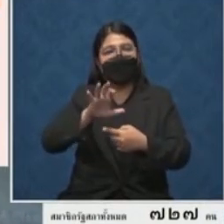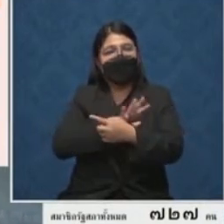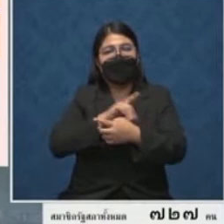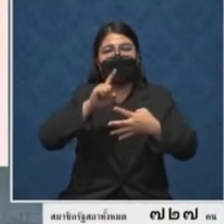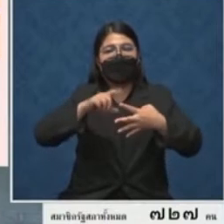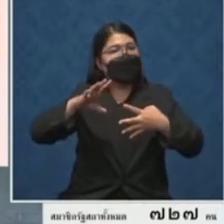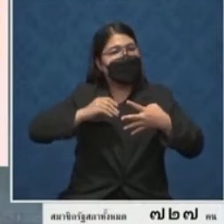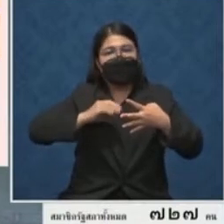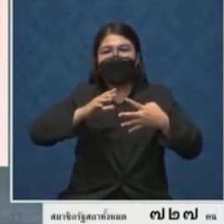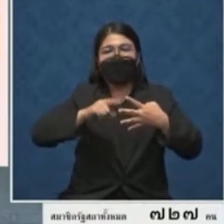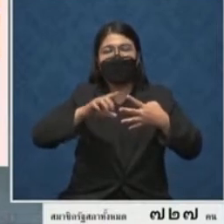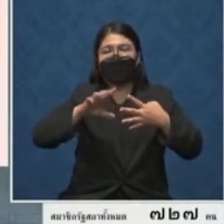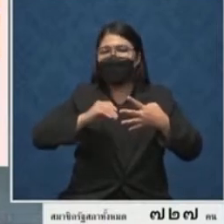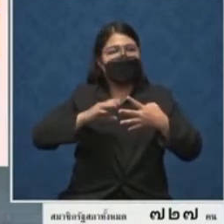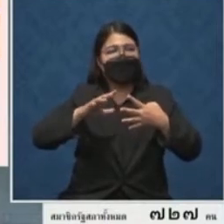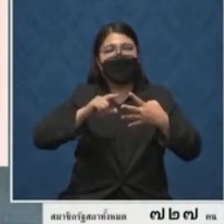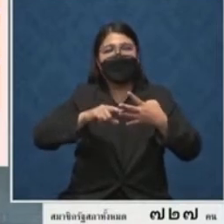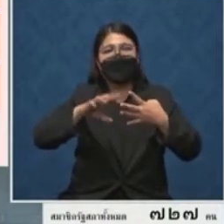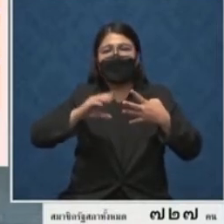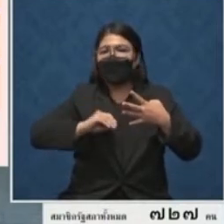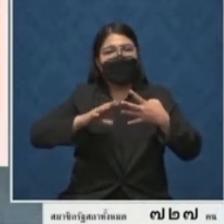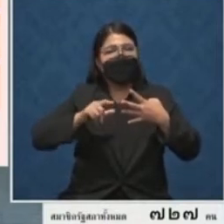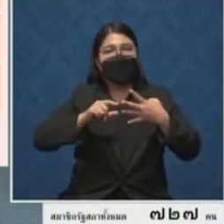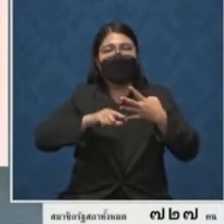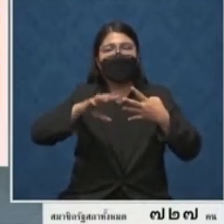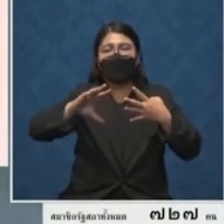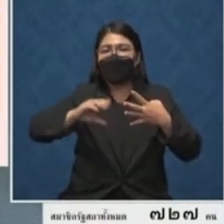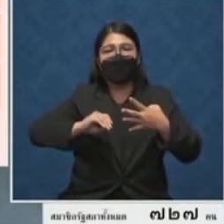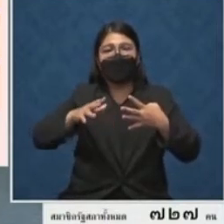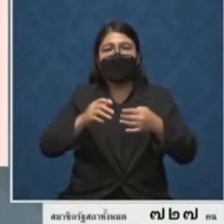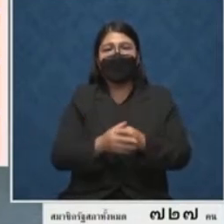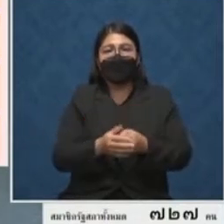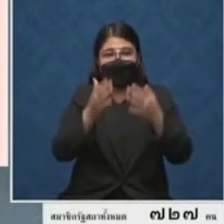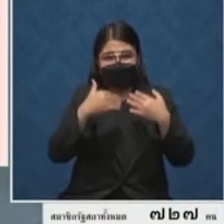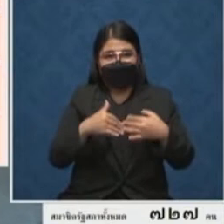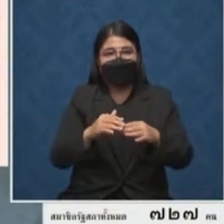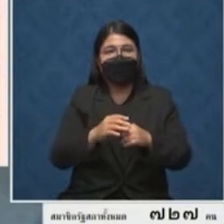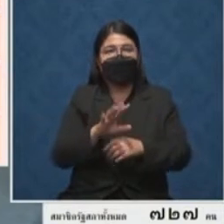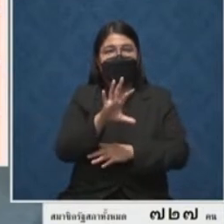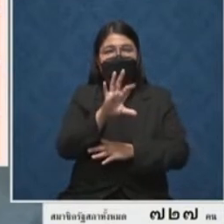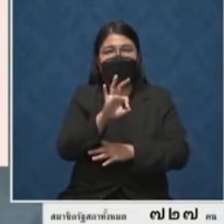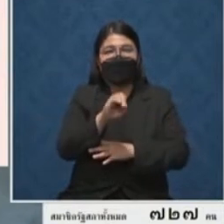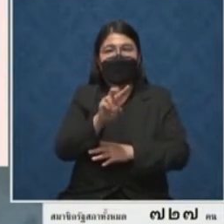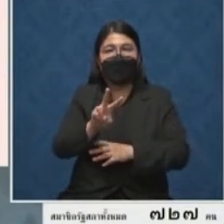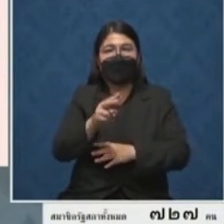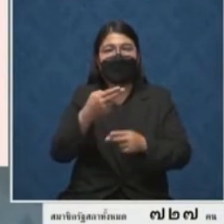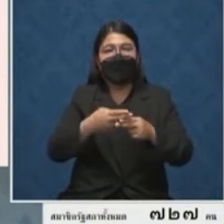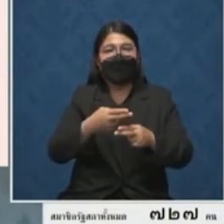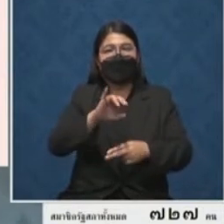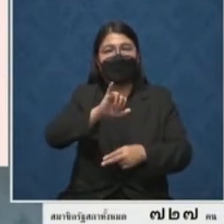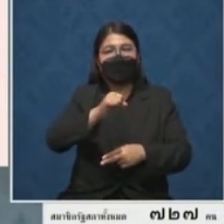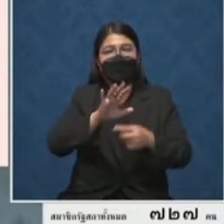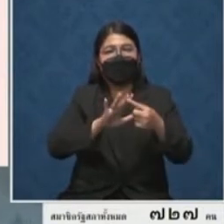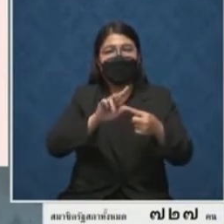3ไม่รับหลักการ4ไม่รับหลักการครับ 92นางสาวจุฑาทัศน์เหล่าธร